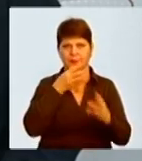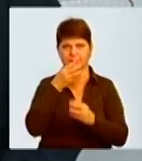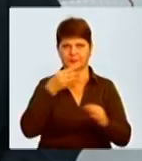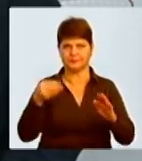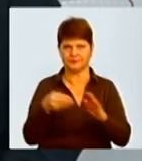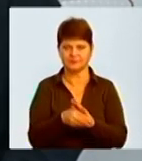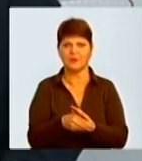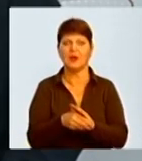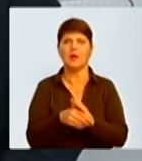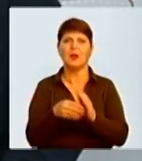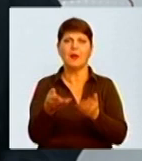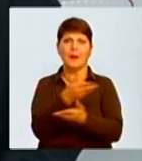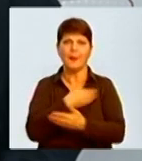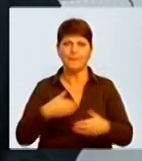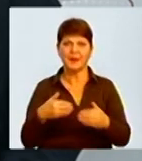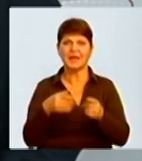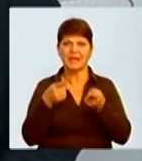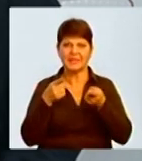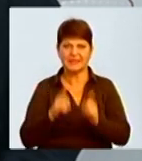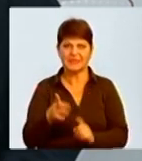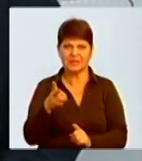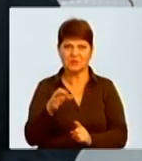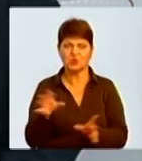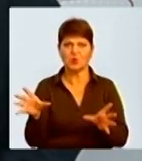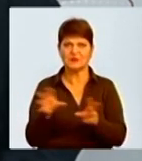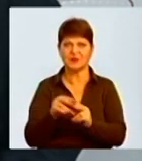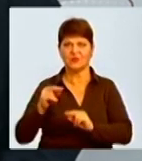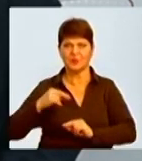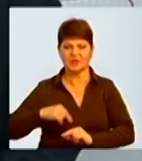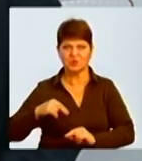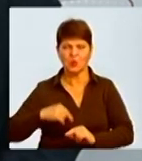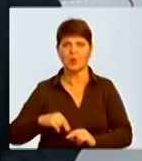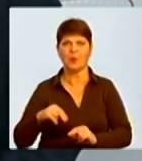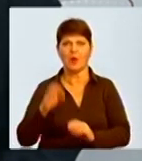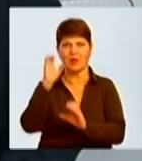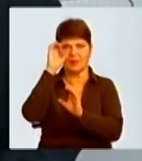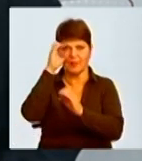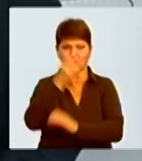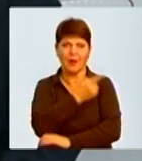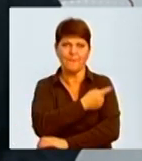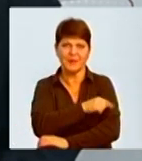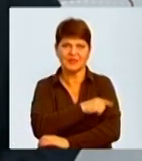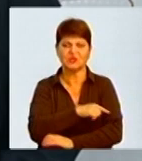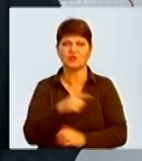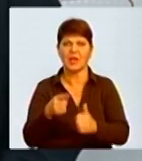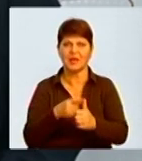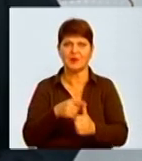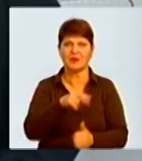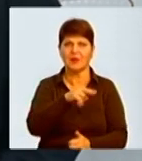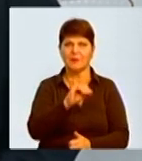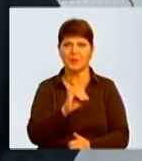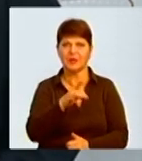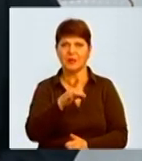тісно співпрацюємо з лабораторією медичного університету імені Пирогова, і проводимо дані обстеження в